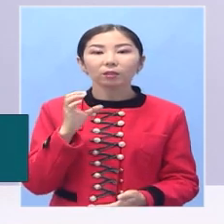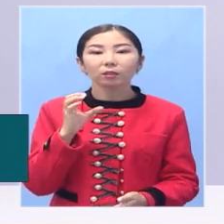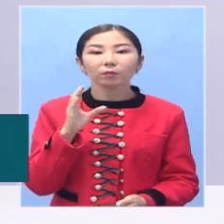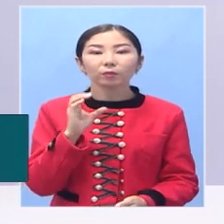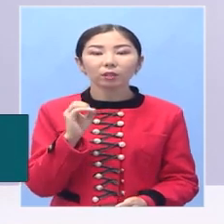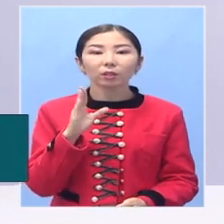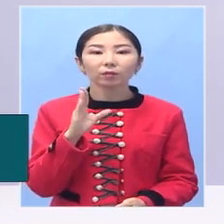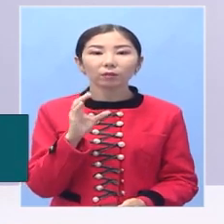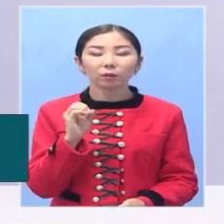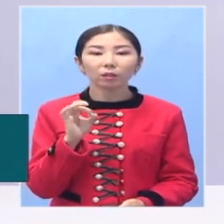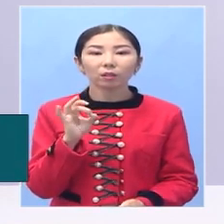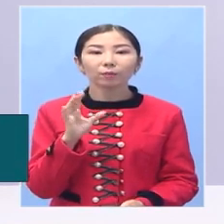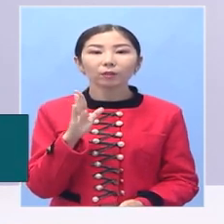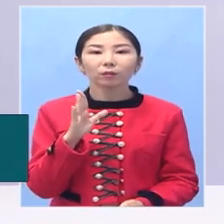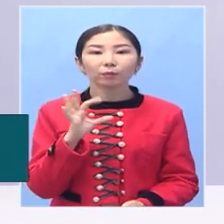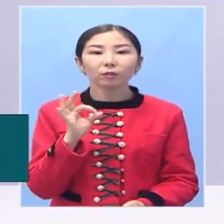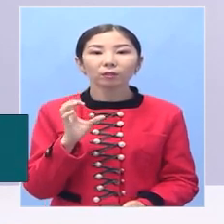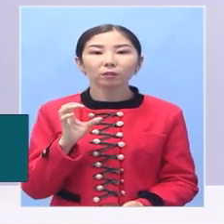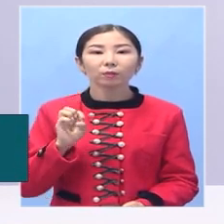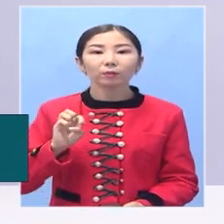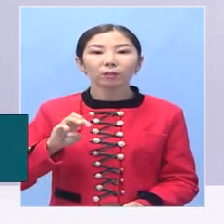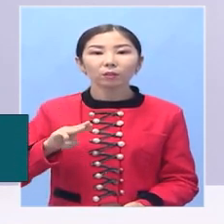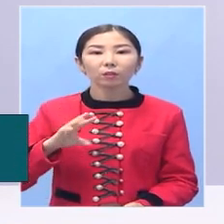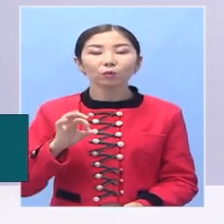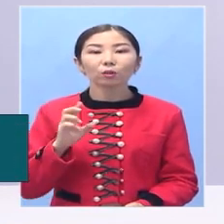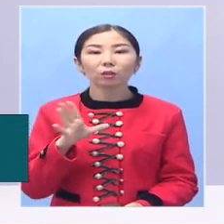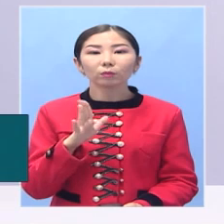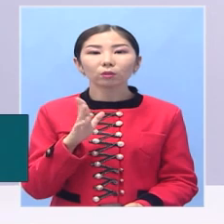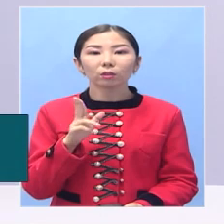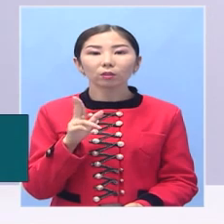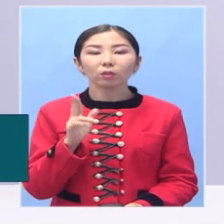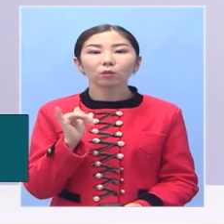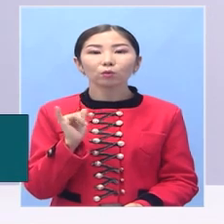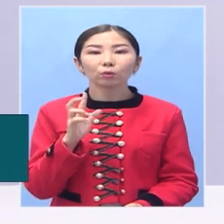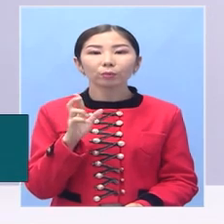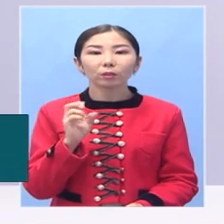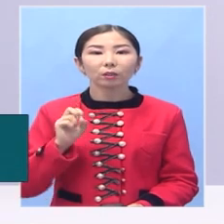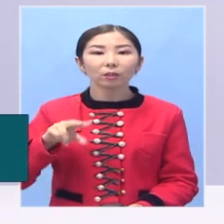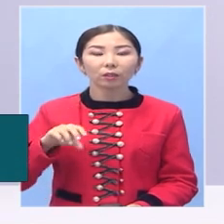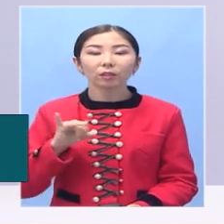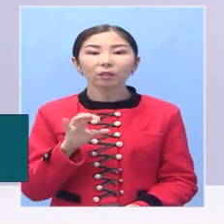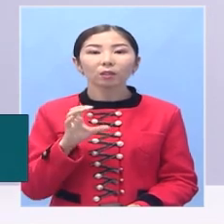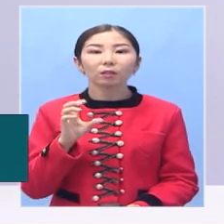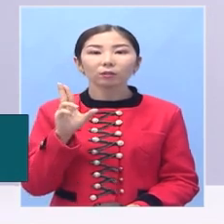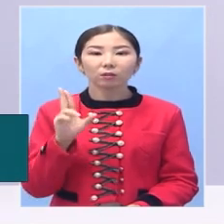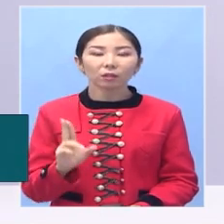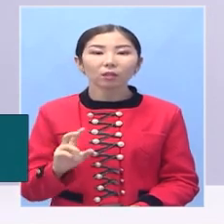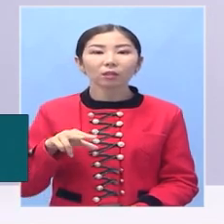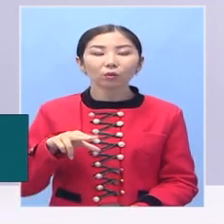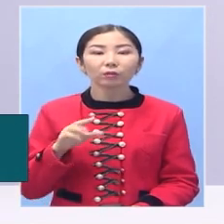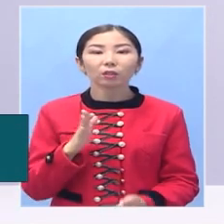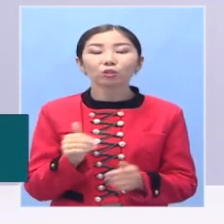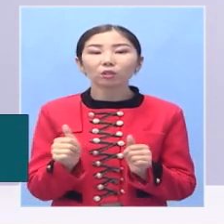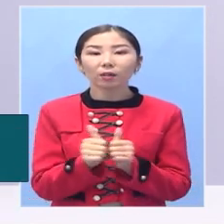айта аламын. Северо-Восток шағын ауданы Кублейдің жанына Цалковский көшесінен Кублейдин жаны